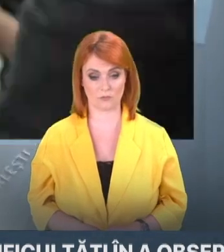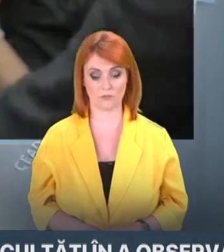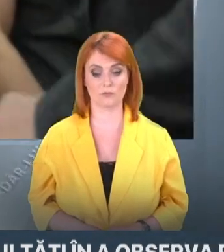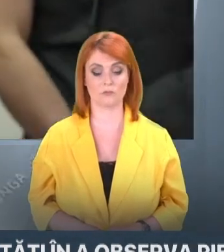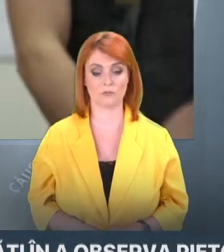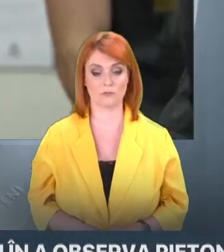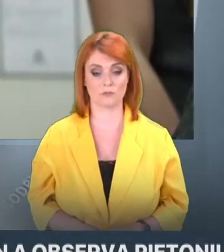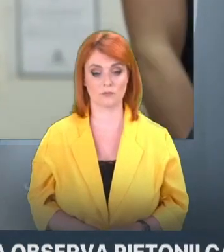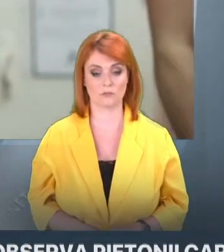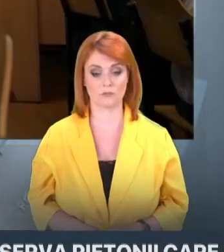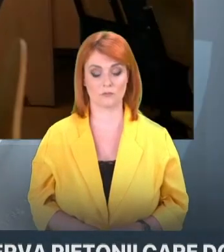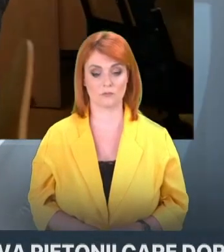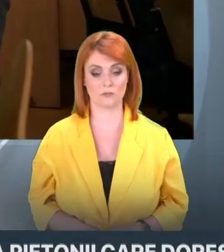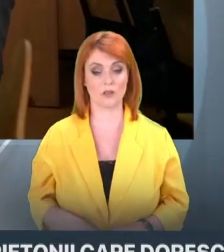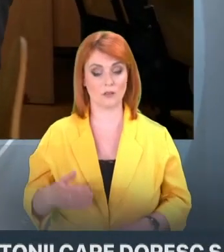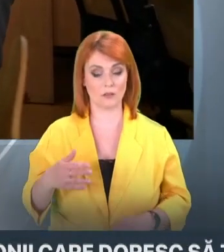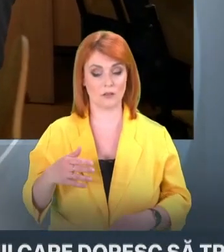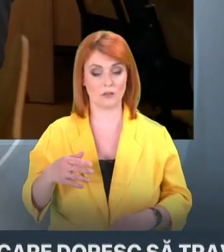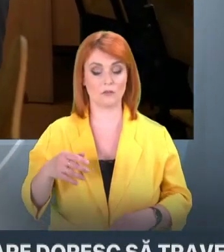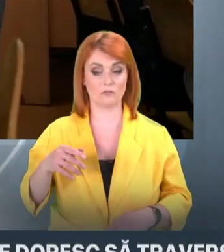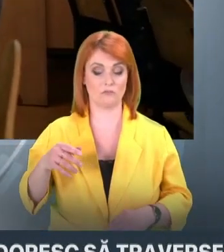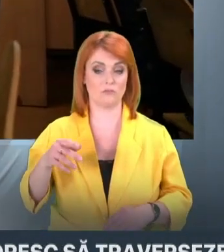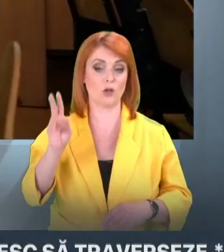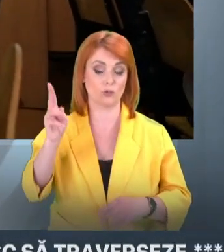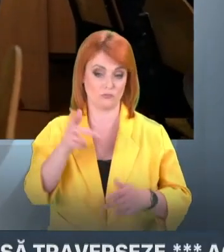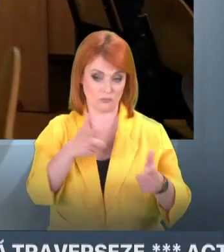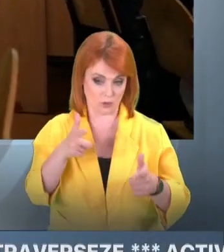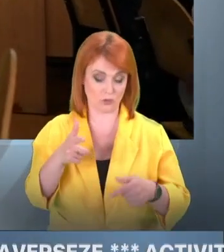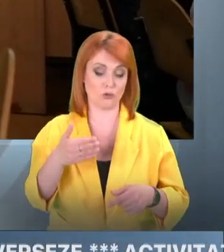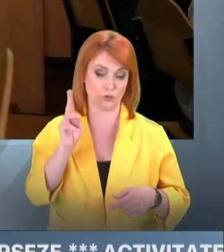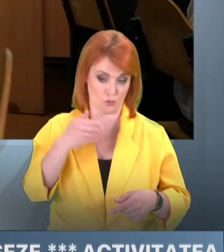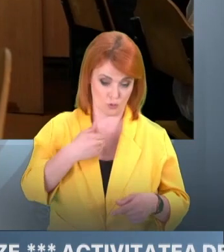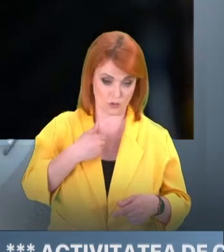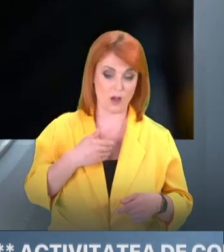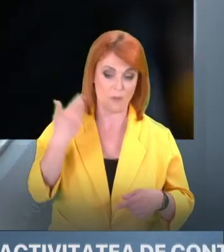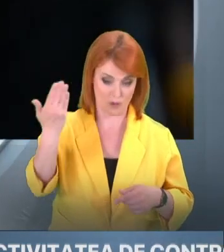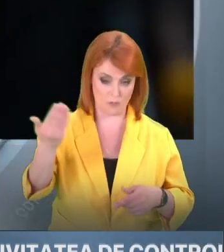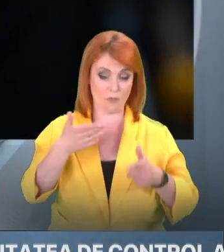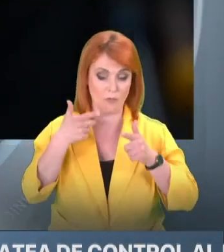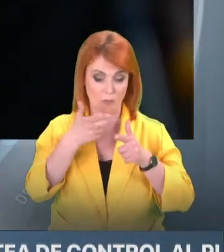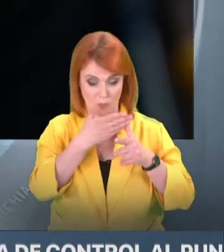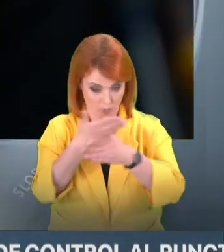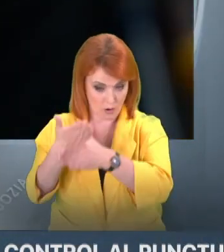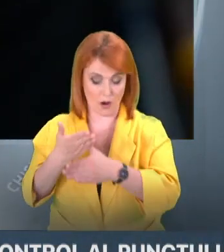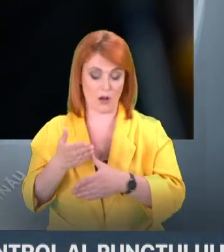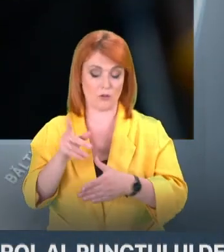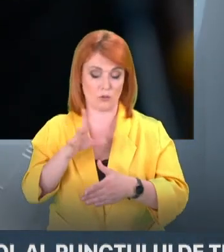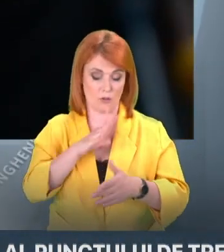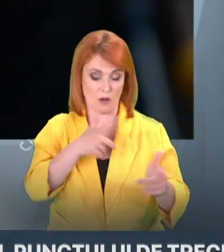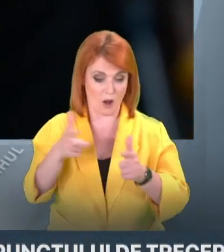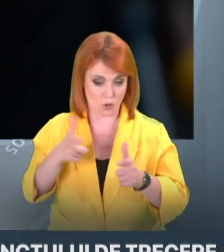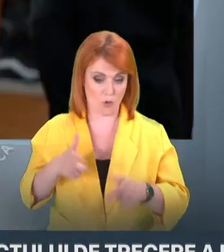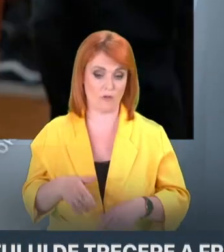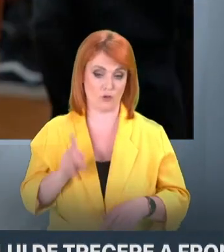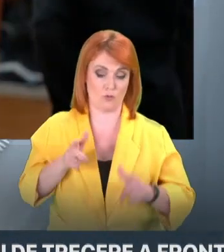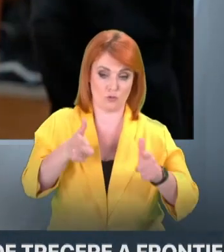loc de muncă, îi pregătim, deci aceștia sunt în vizorul unei instituții, în cazul dat agențiile de ocupare a forței de